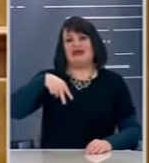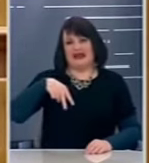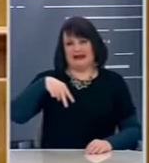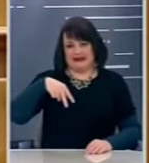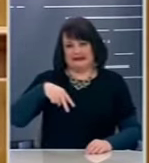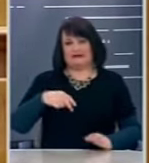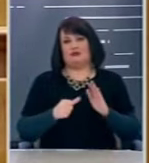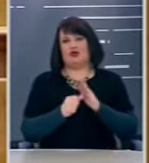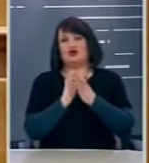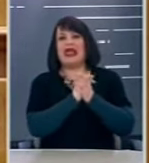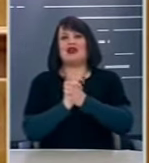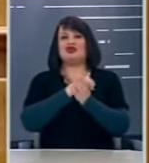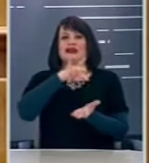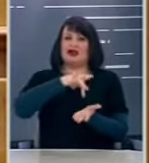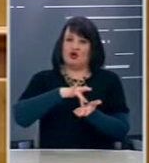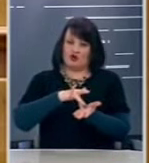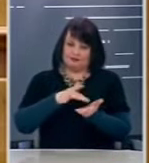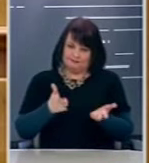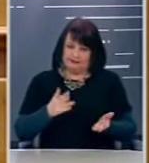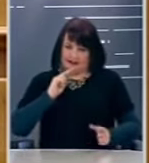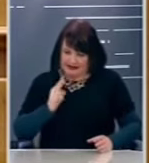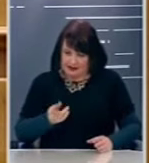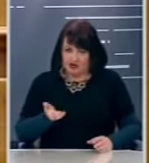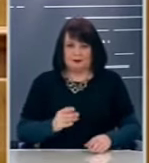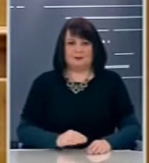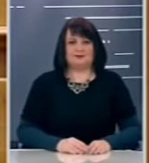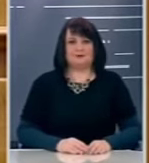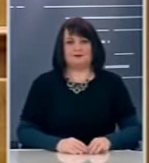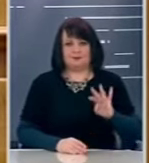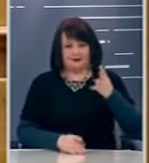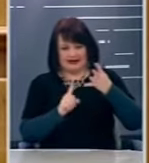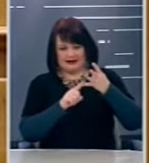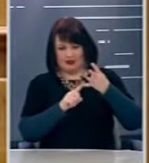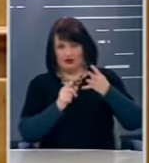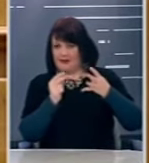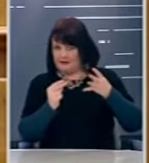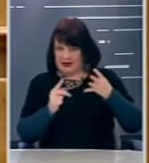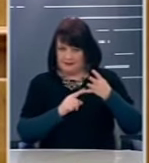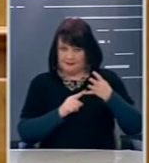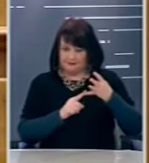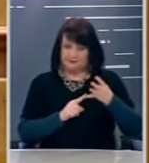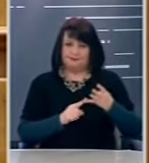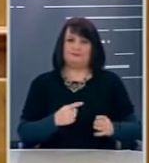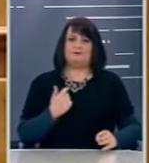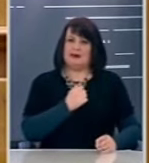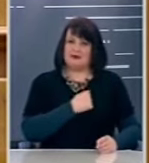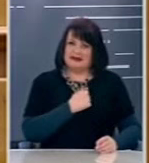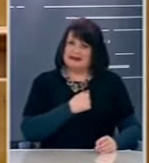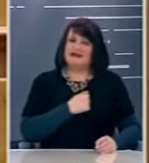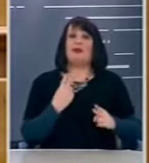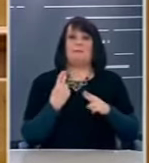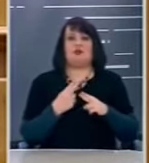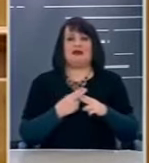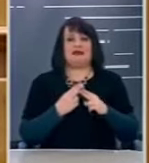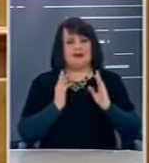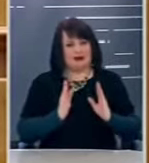Προέδρου της Ενώσης Κεντρών και να έρθω σε ένα τέταρτο δεδομένο που για μας και αυτό είναι πάρα πολύ